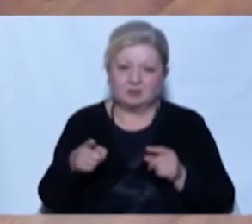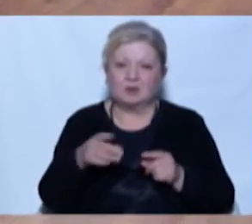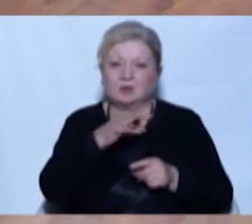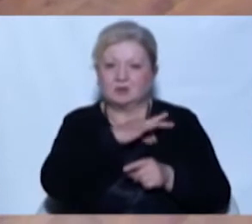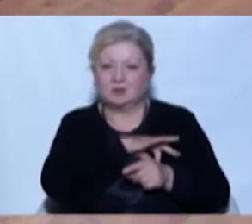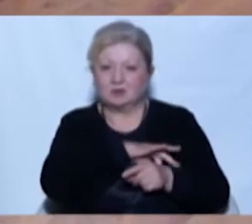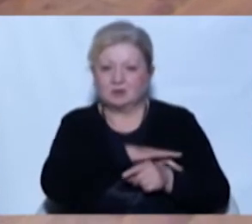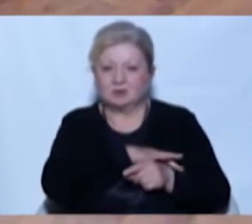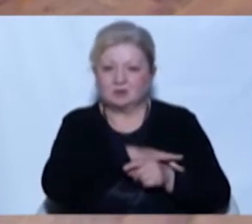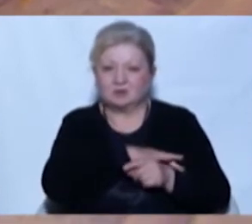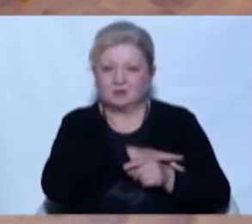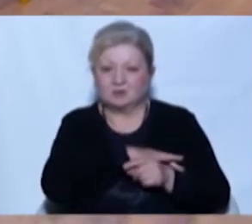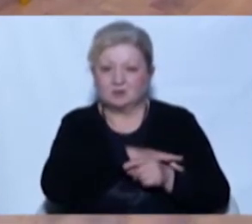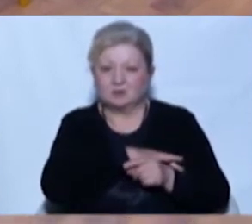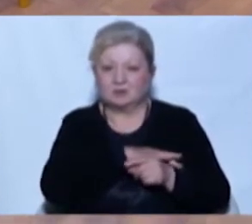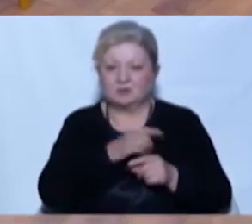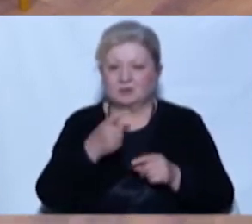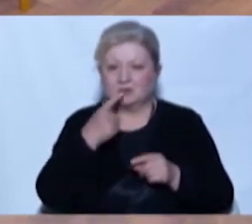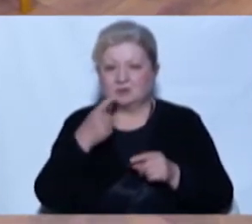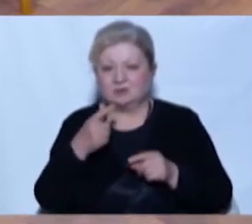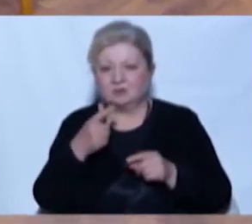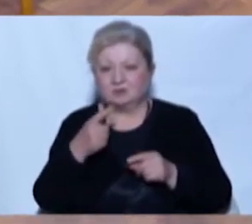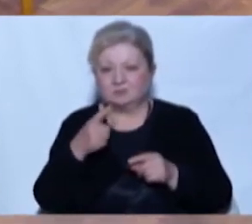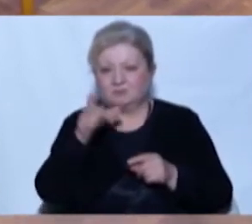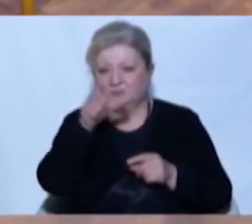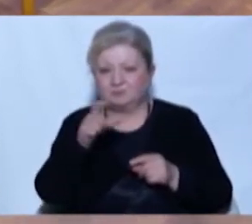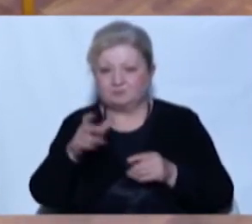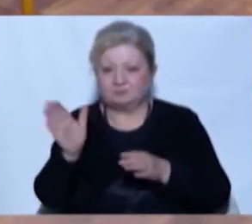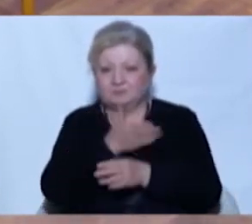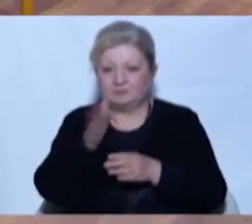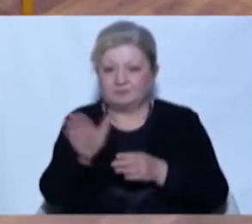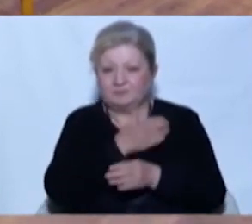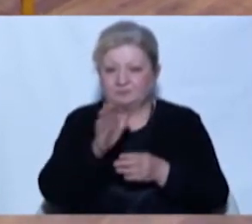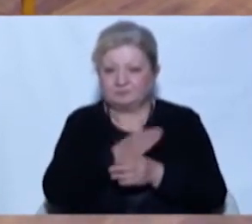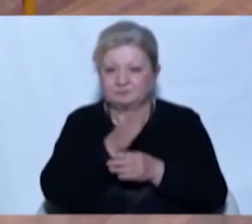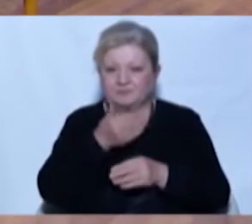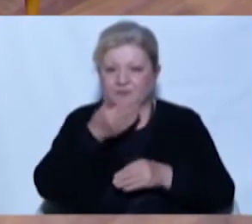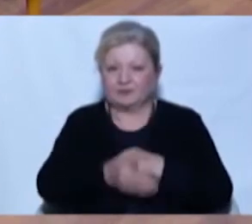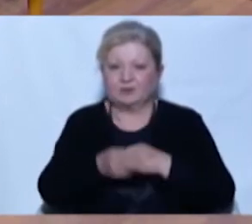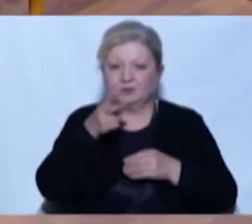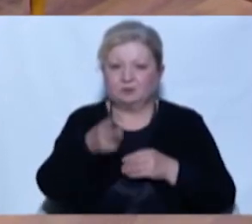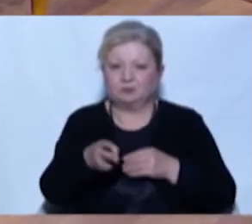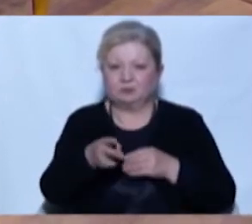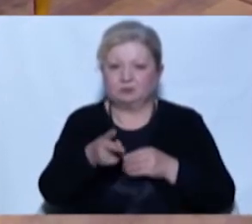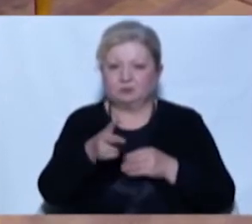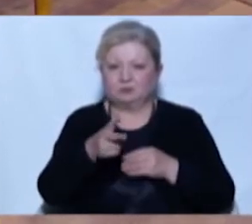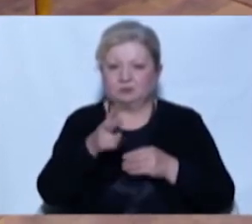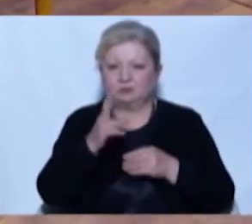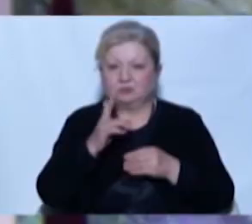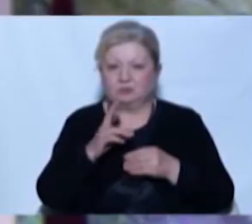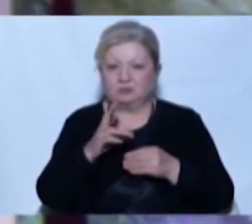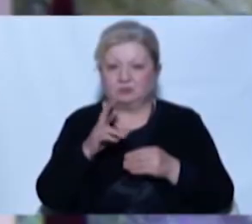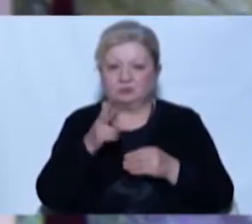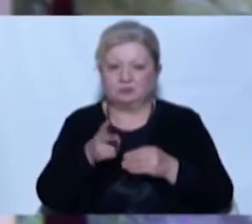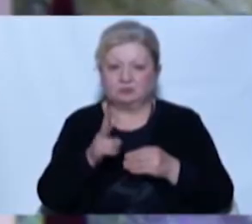გამოიყენეს ეთნიკური წმენდის მეთოდებიც, მოგვიანებით 2000 წელს გადაეცა ჰააგის